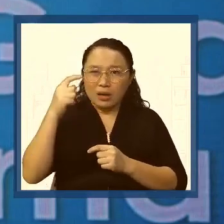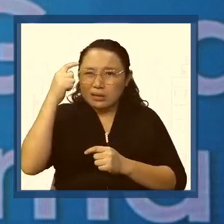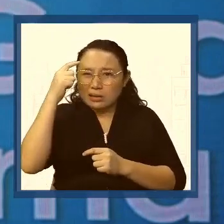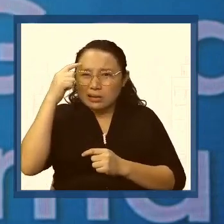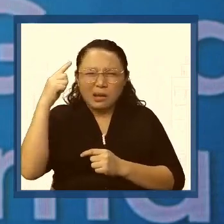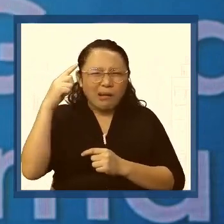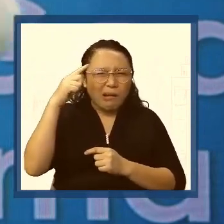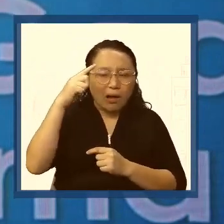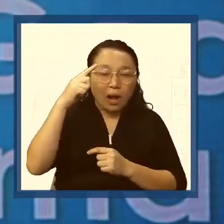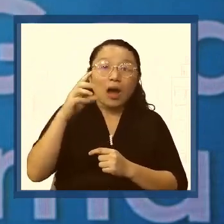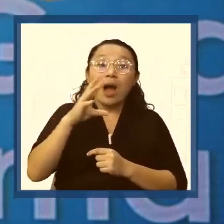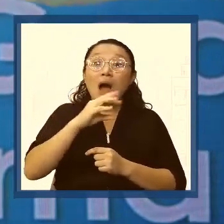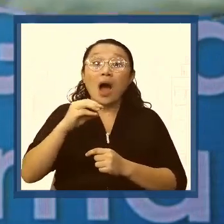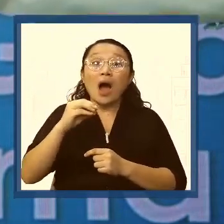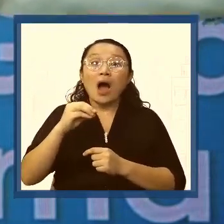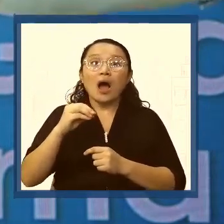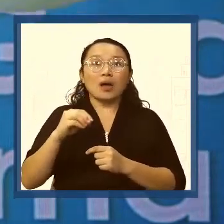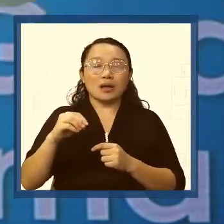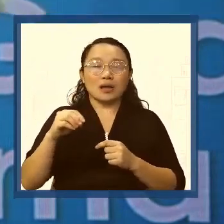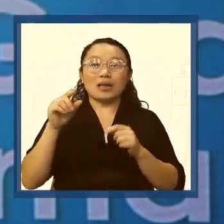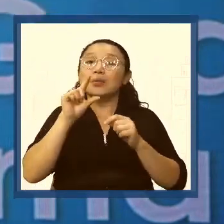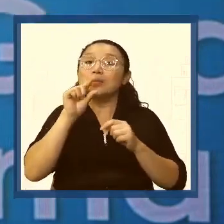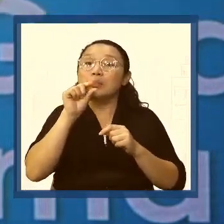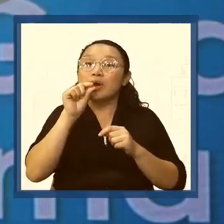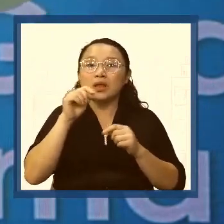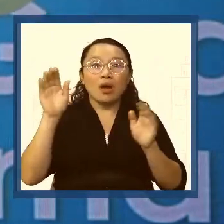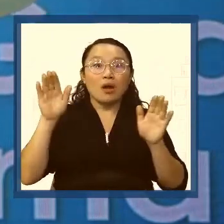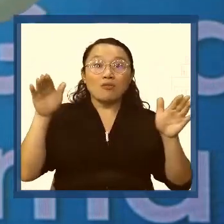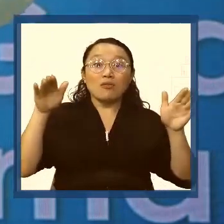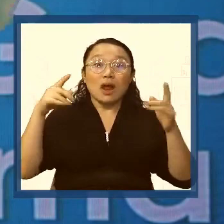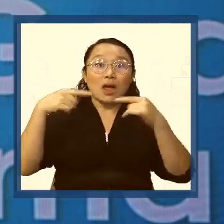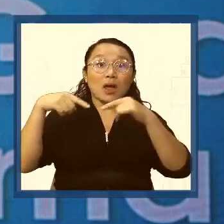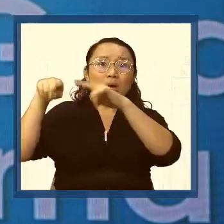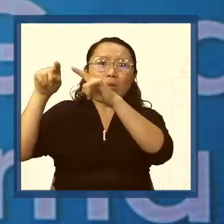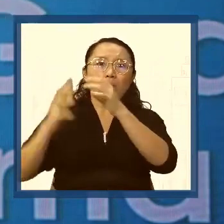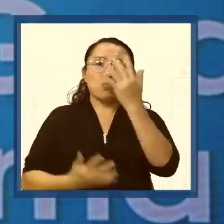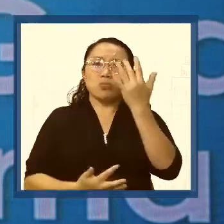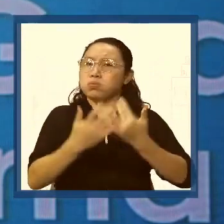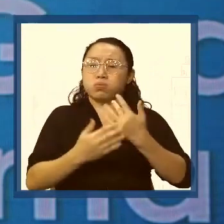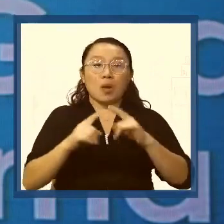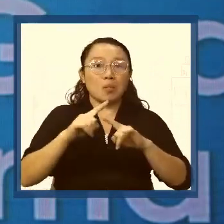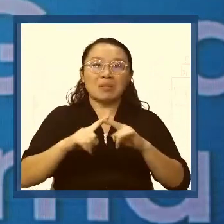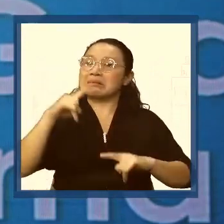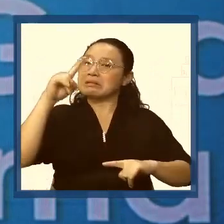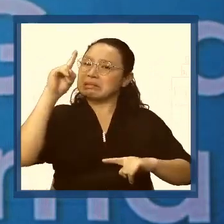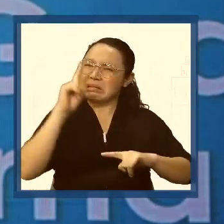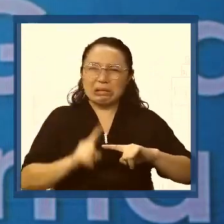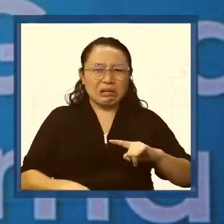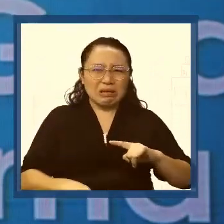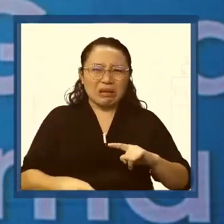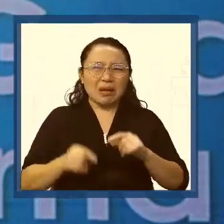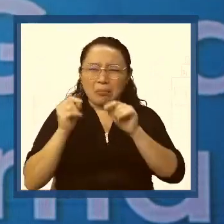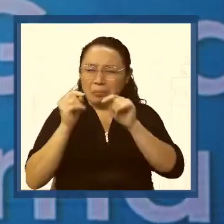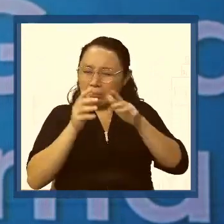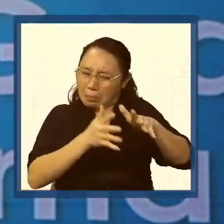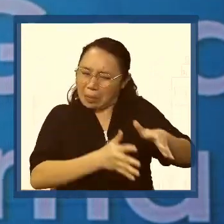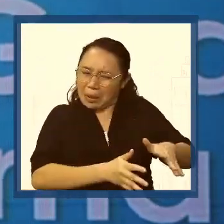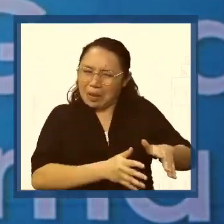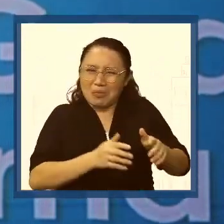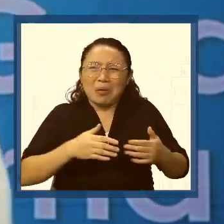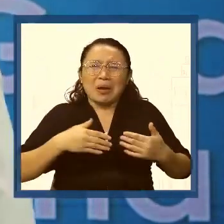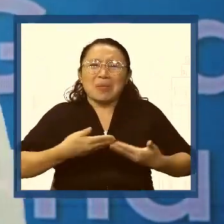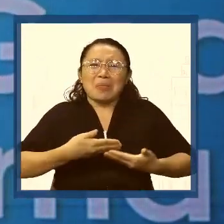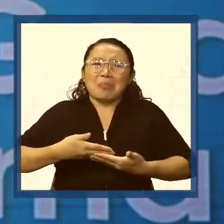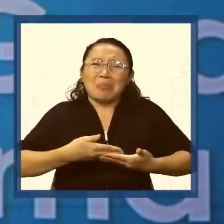mong langgam di ay mulupad unta panahon sa sunog pag-aso, apan di niya kaya biyaan ang iyang mga gagmay nga mga piso.